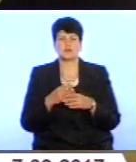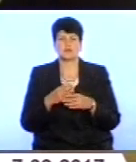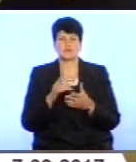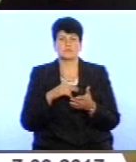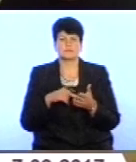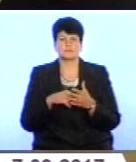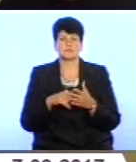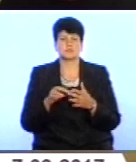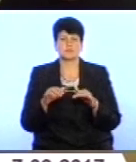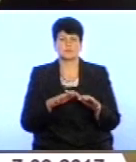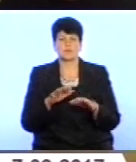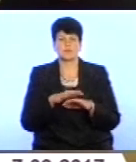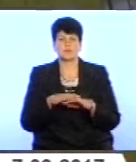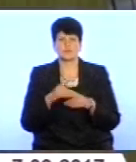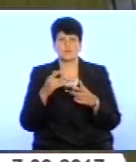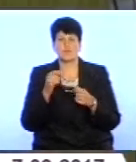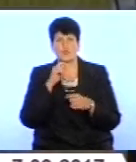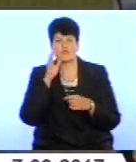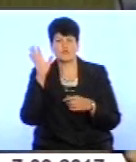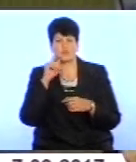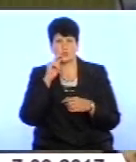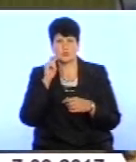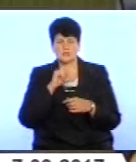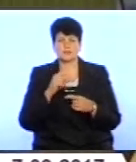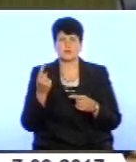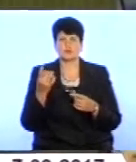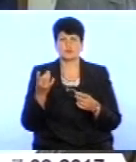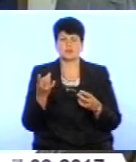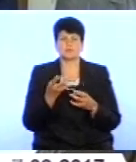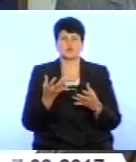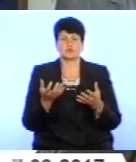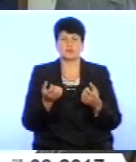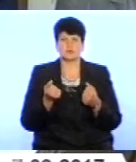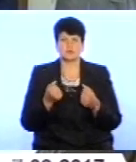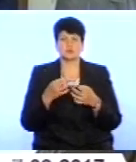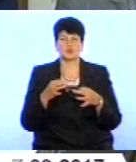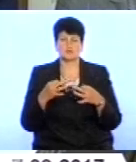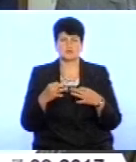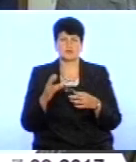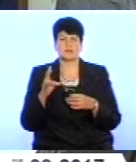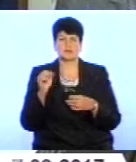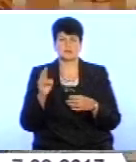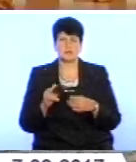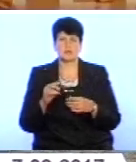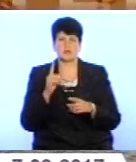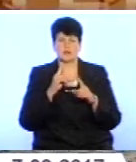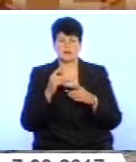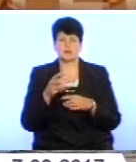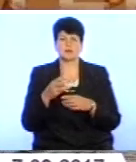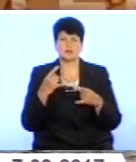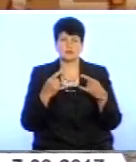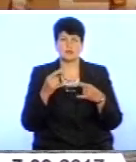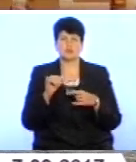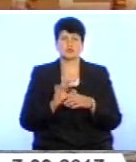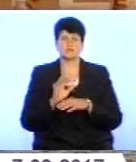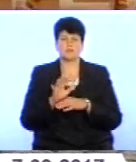масової інформації, а й всеукраїнських. Щоправда, спершу потрібно отримати дозвіл у Нацради з питань телебачення, куди невдовзі і надішлють відео